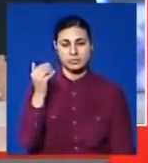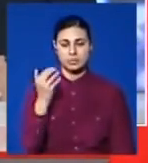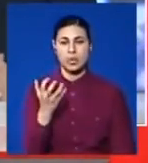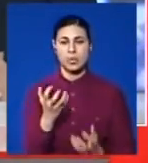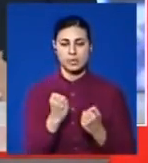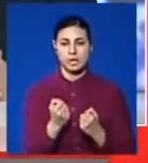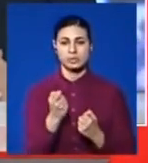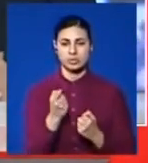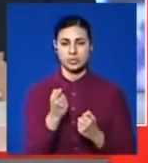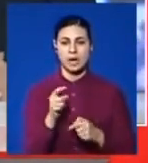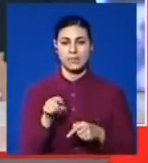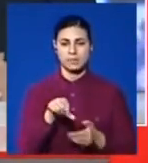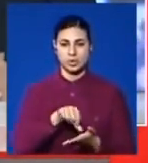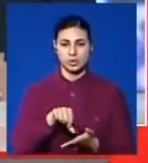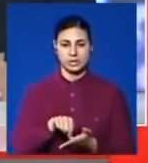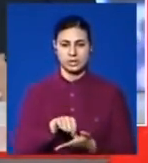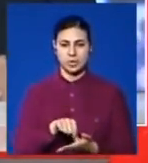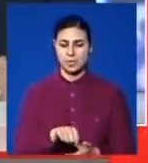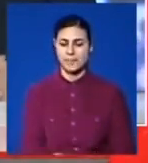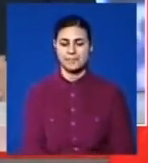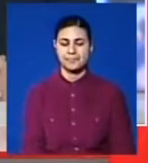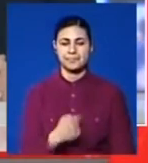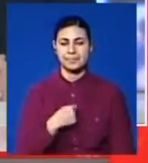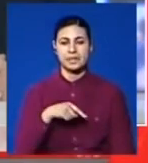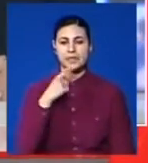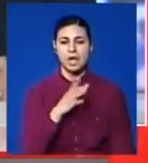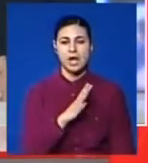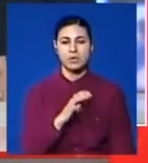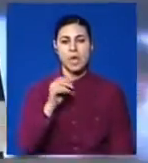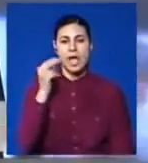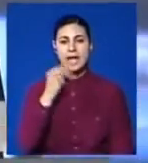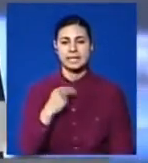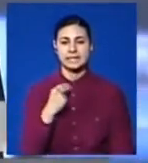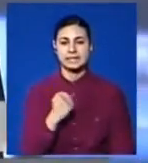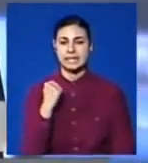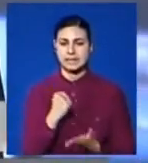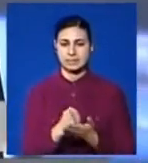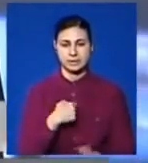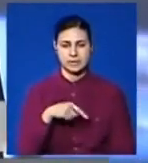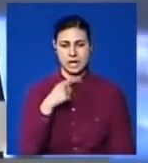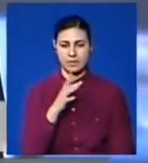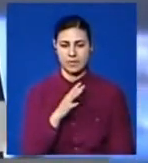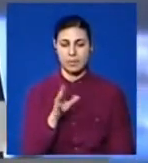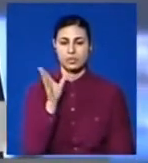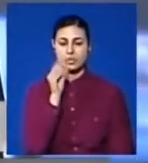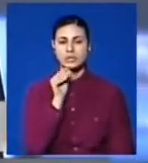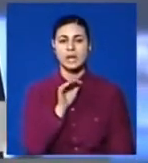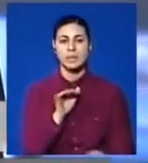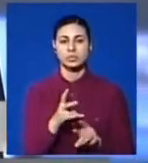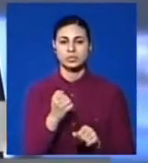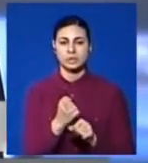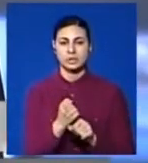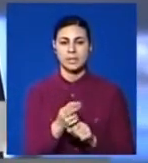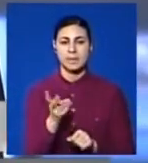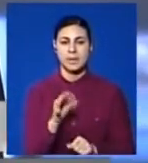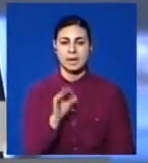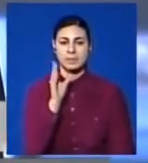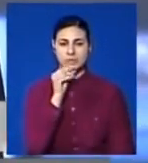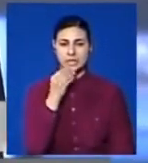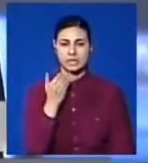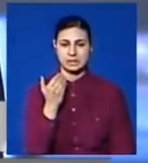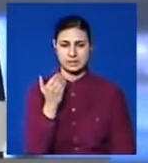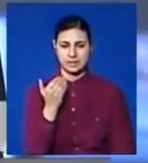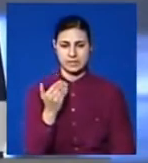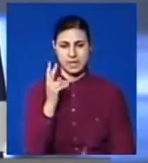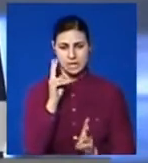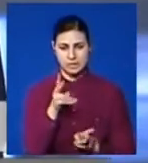მიიღოს გარკვეულწილად? არა, მე არ მითქვამს სალსახად ეკლესიამ დაამტკიცოს მეთქი. როდესაც ან პროცედურები უნდა შემუშავდეს, მაგრამ როდესაც თქვენ